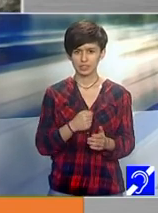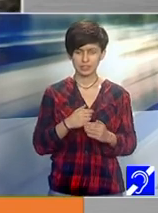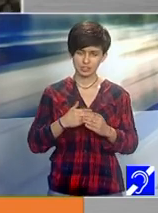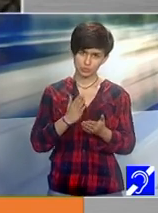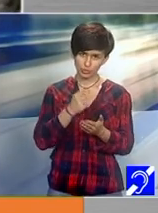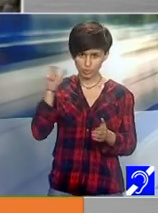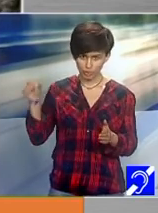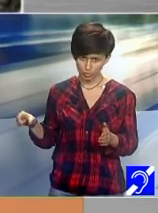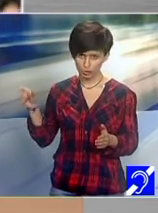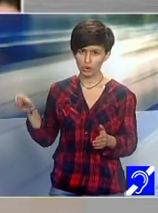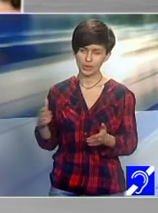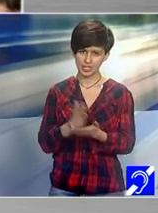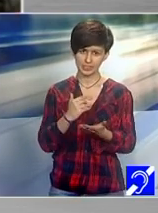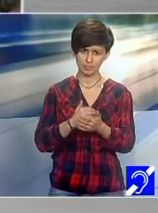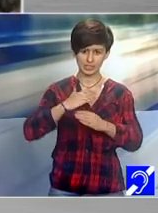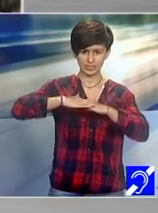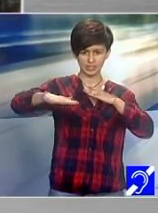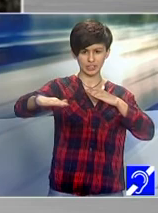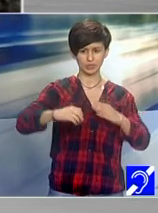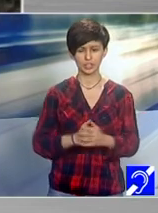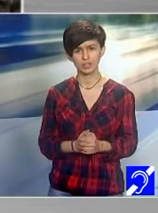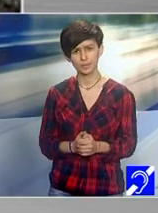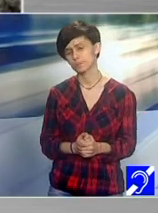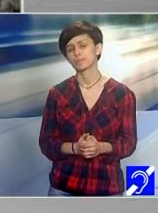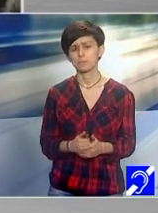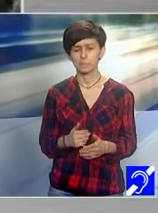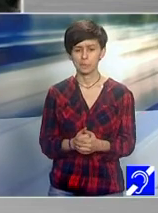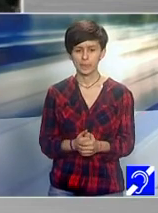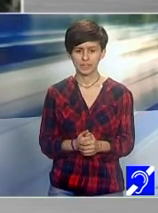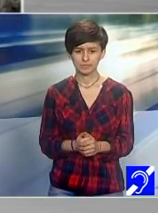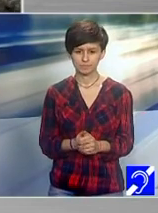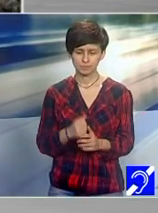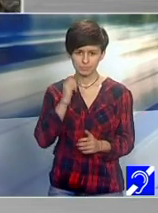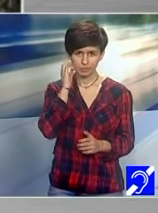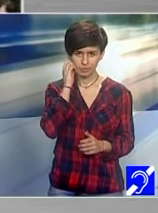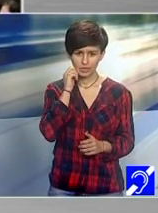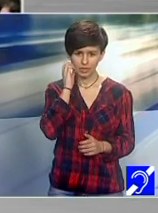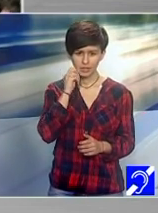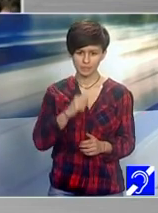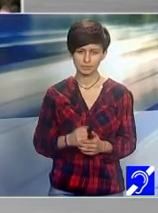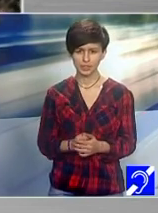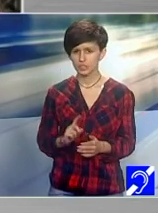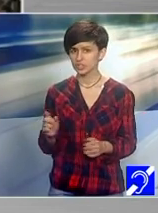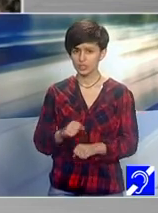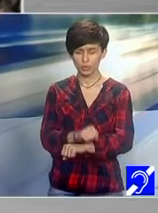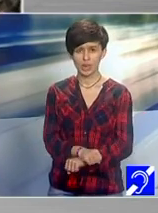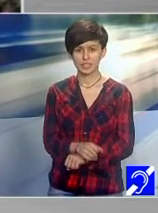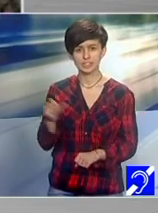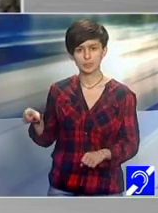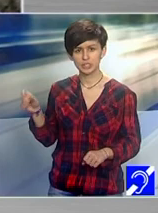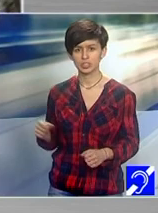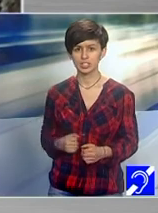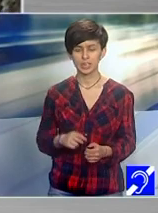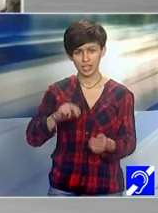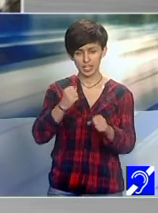terenurile și să-i bage pe cei care au contractat aceste pășuni în pușcărie, nefiind, neputând să-și